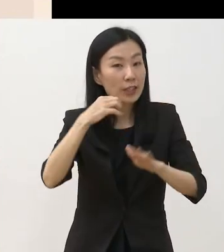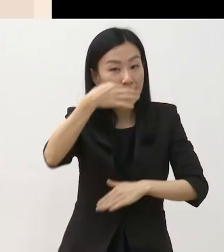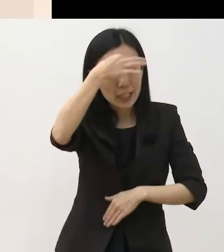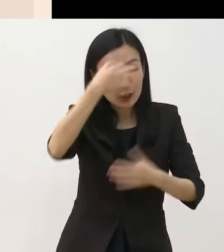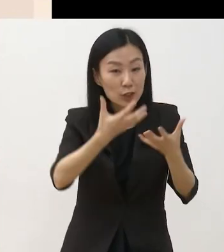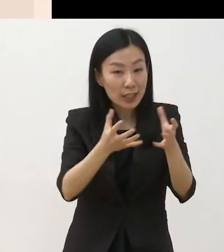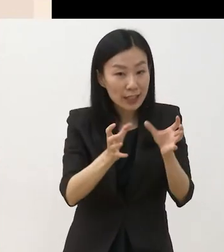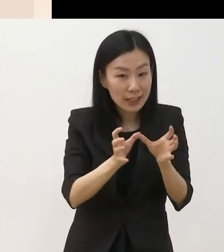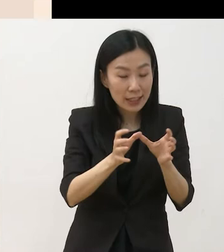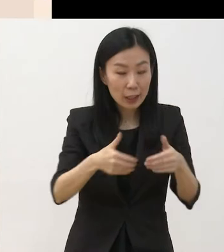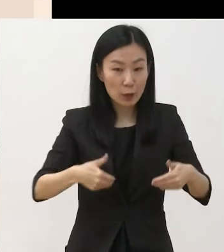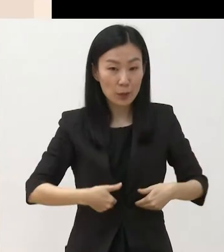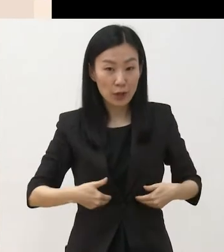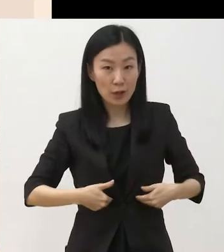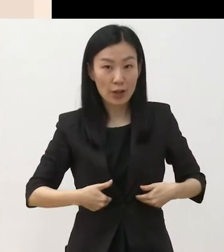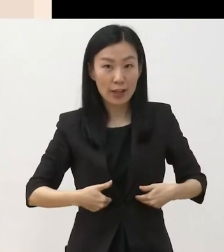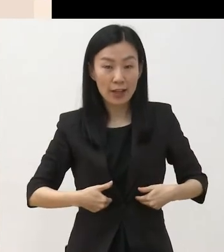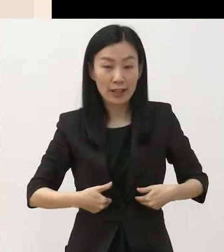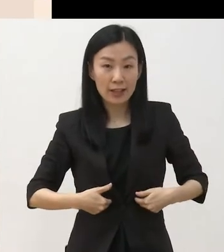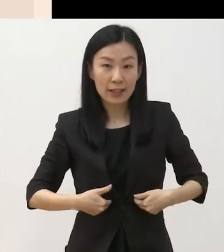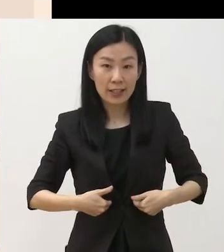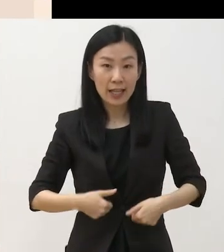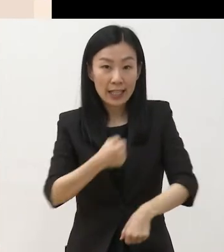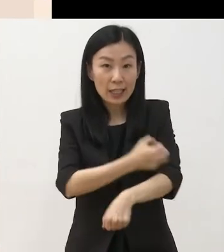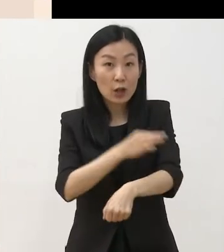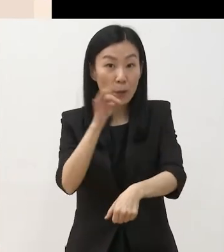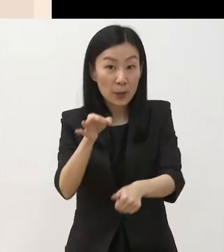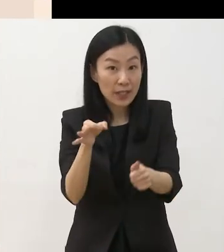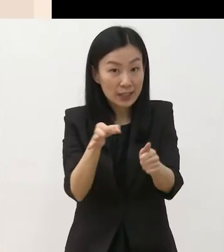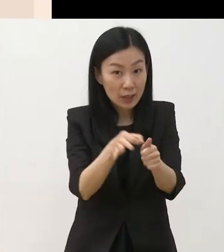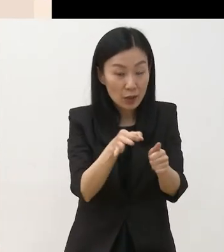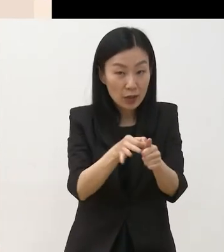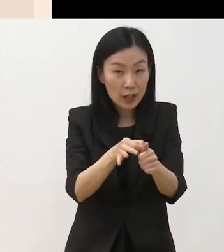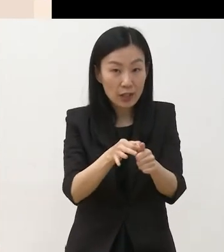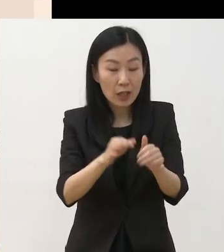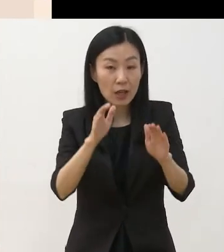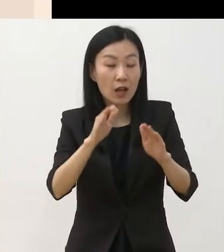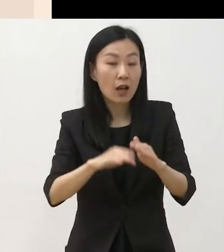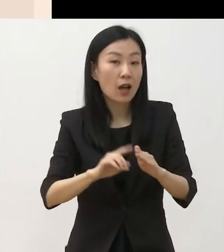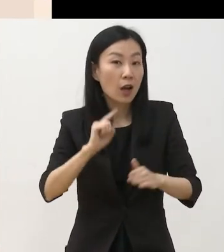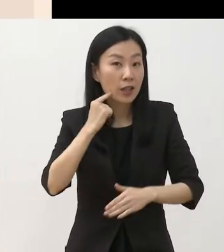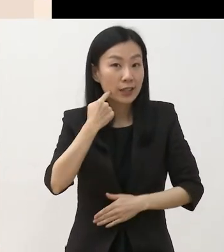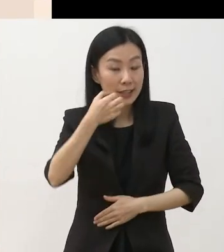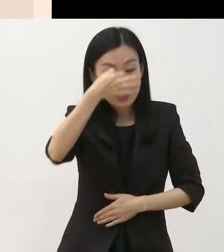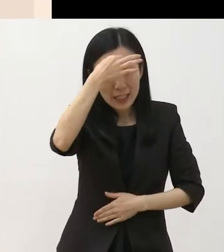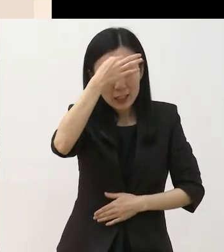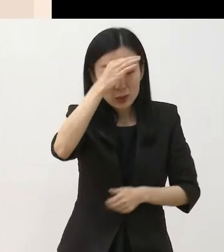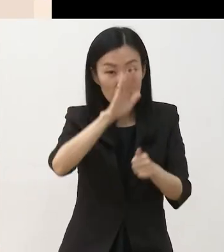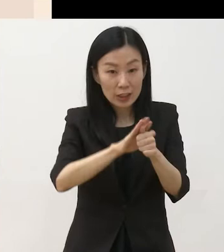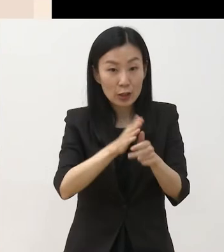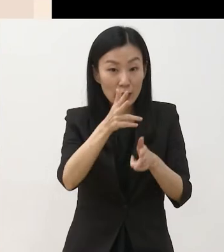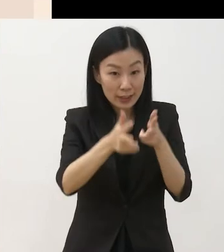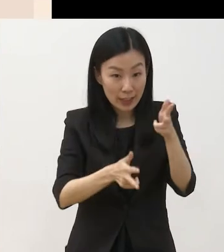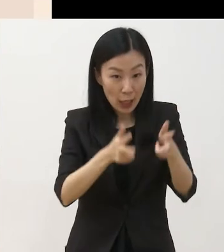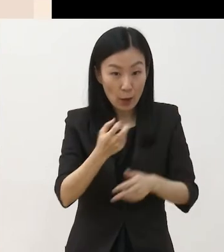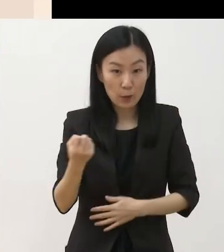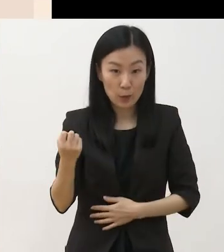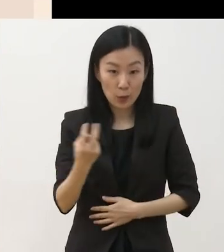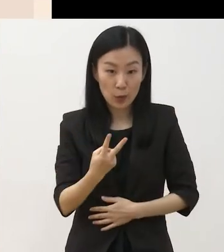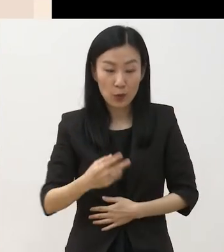필요한 전문 인력들의 인건비 일부를 지원하고 있는 공연예술 전문 인력 지원 사업,